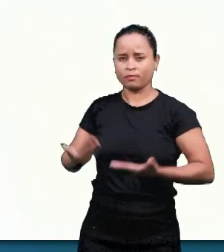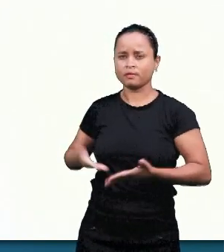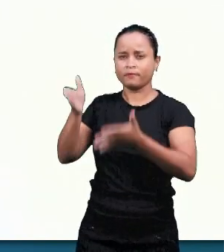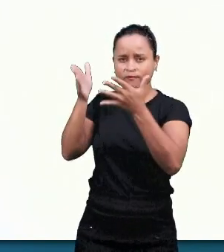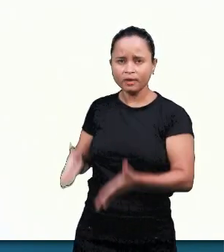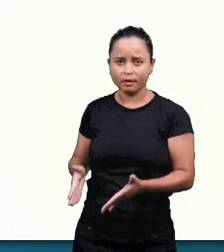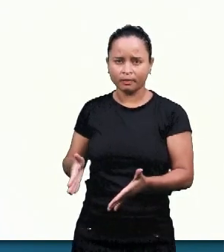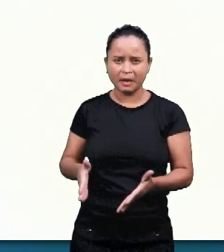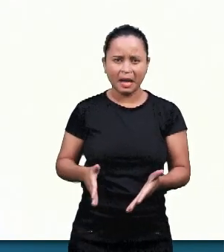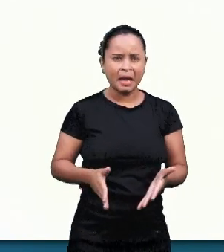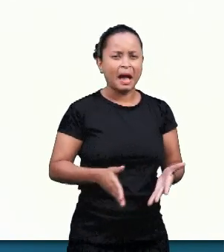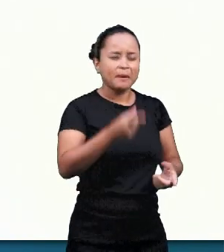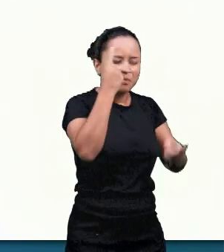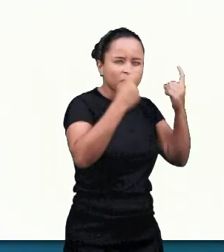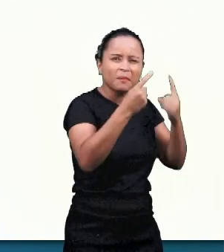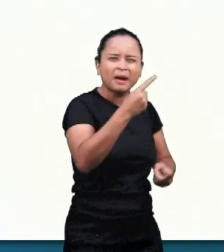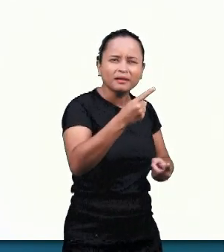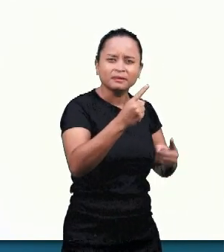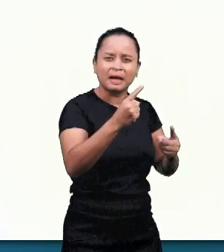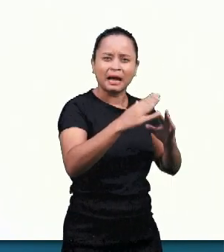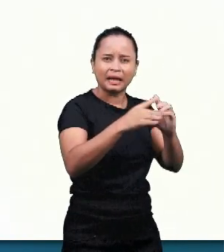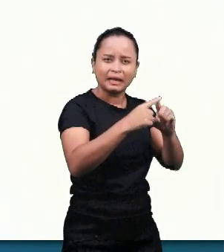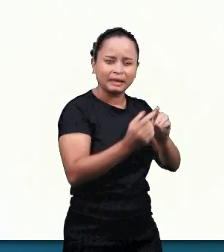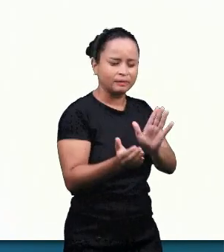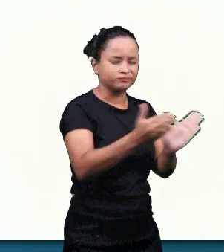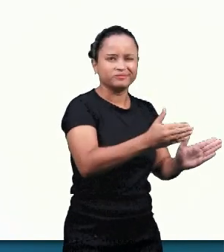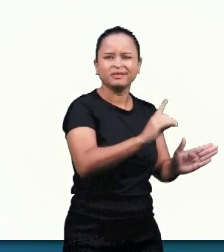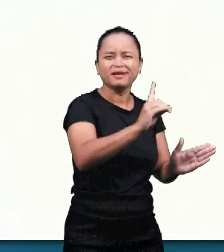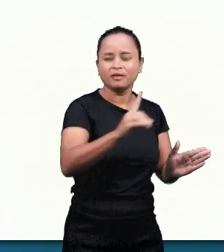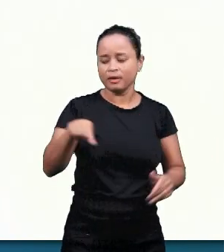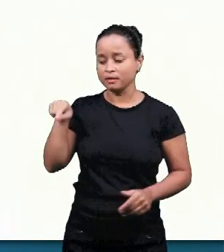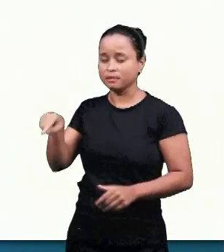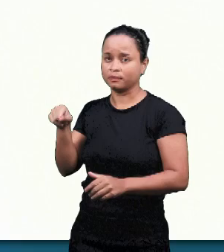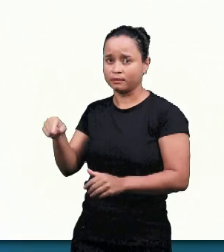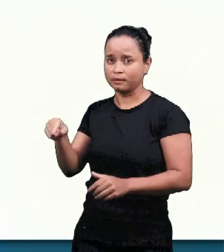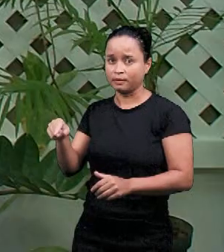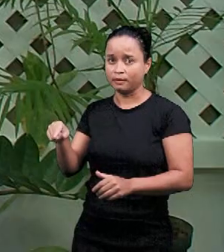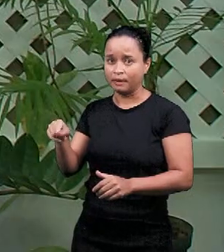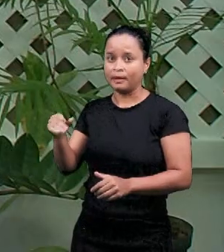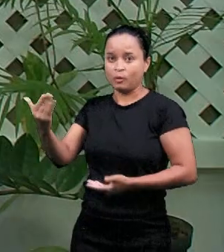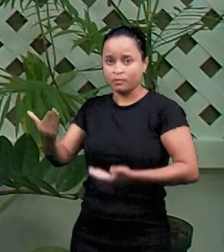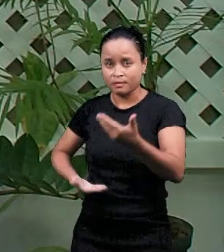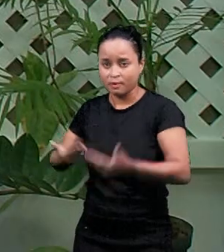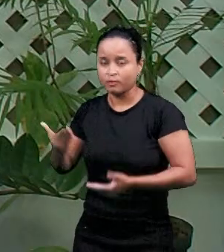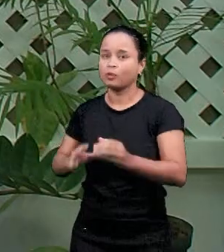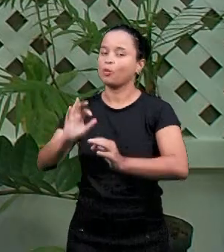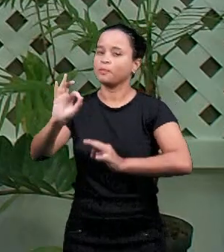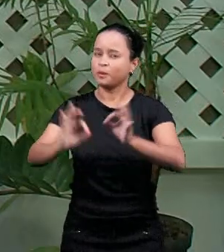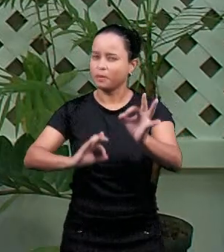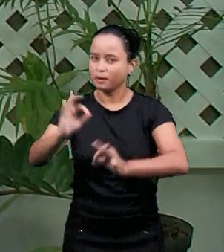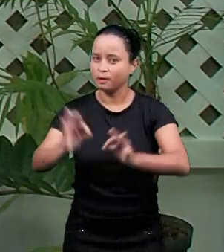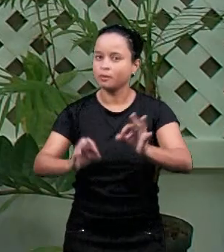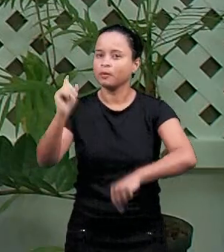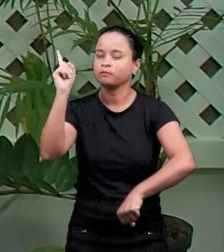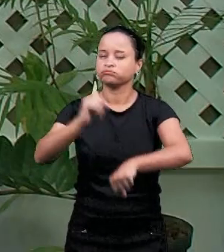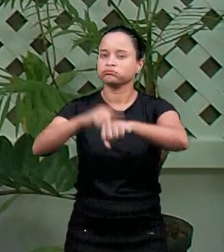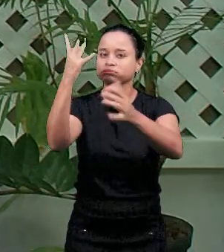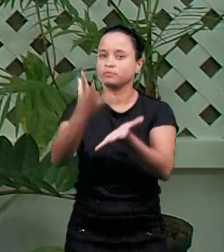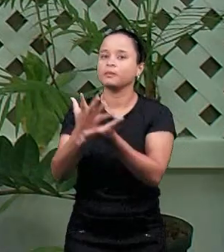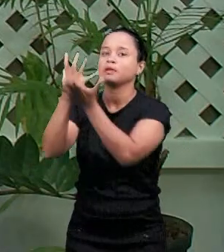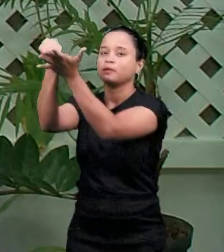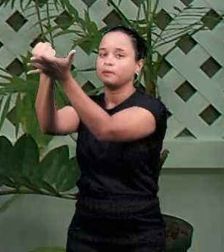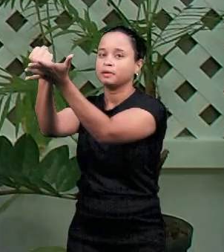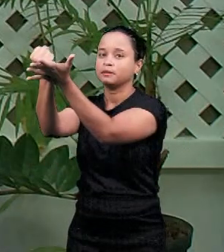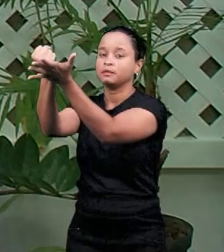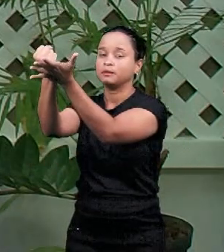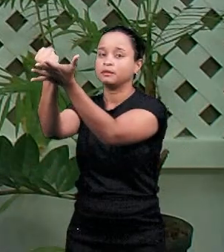est l'Église fidèle? C'est celle qui se prépare pour l'enlèvement. C'est celle qui a la doctrine, qui soutient le chrétien